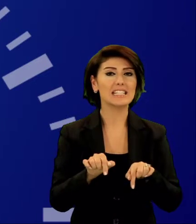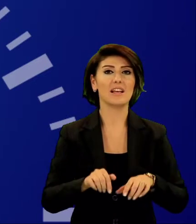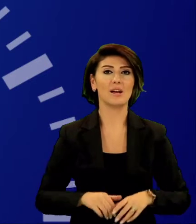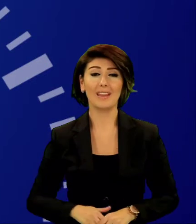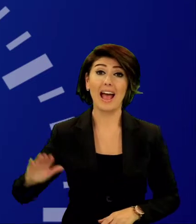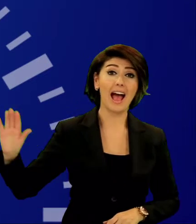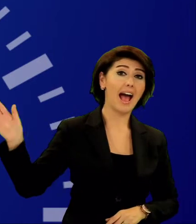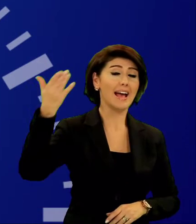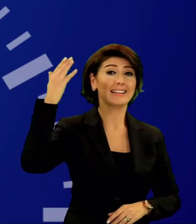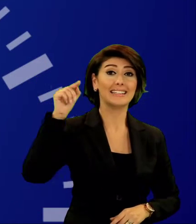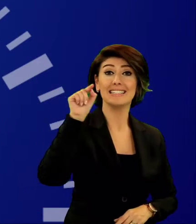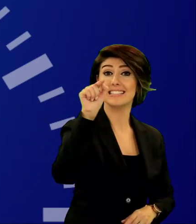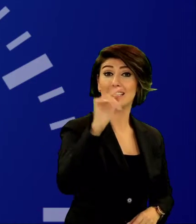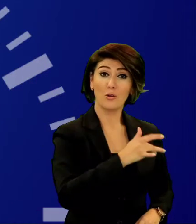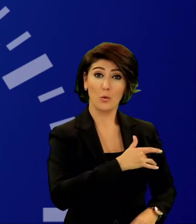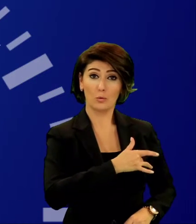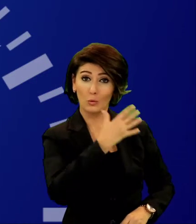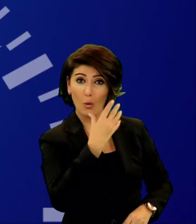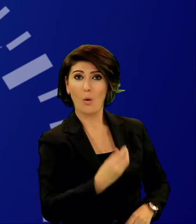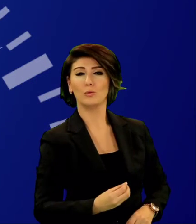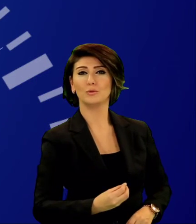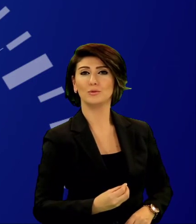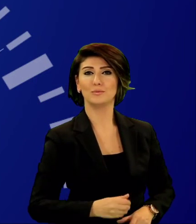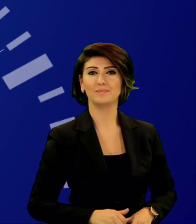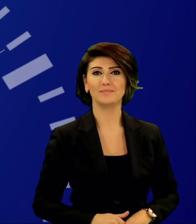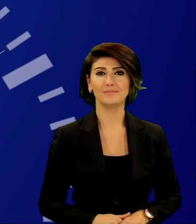sitesinde Hadi siz de gönüllü olun y